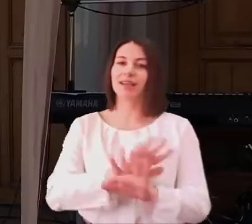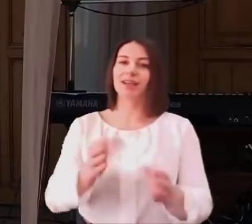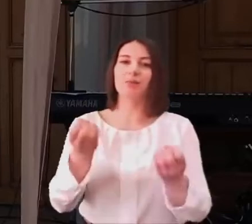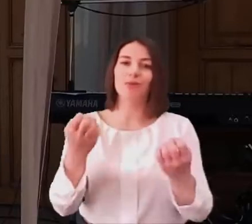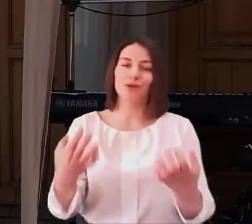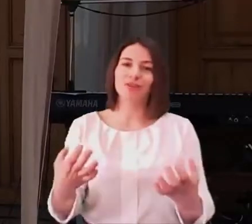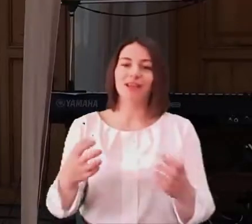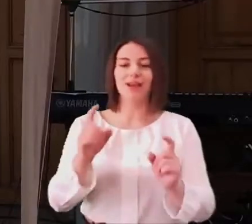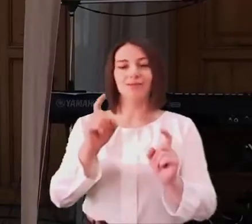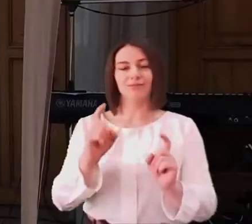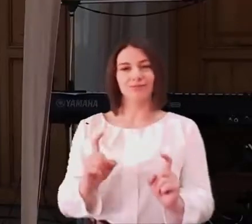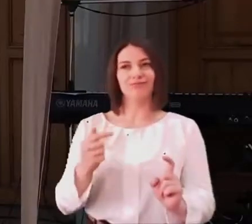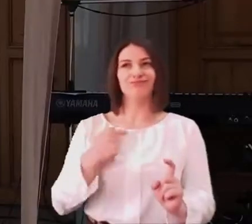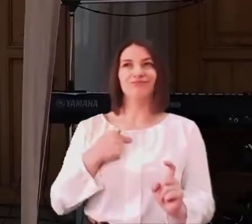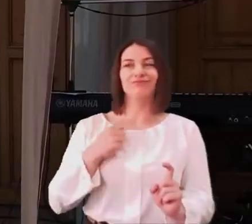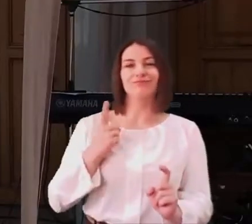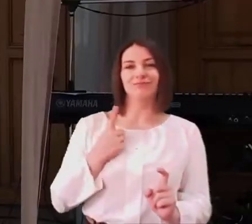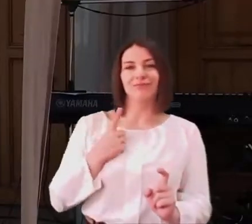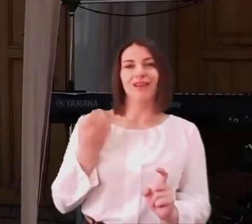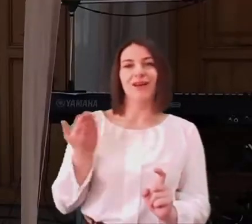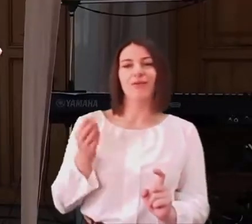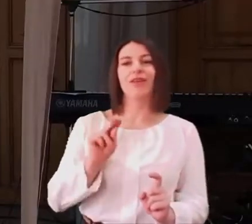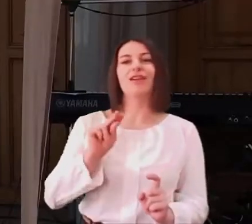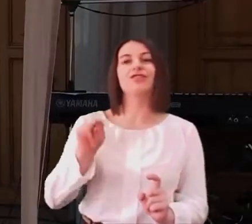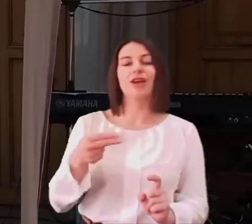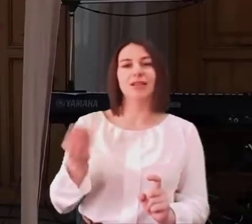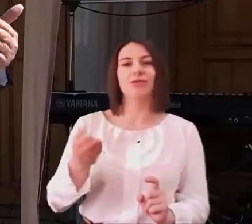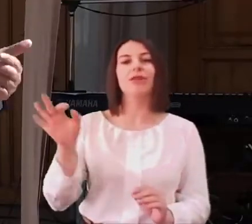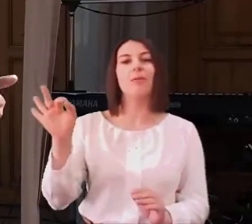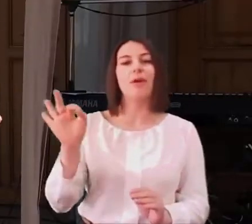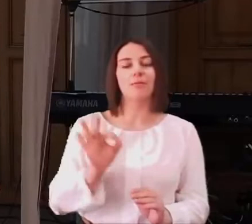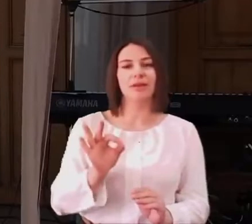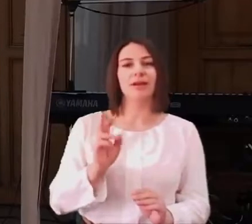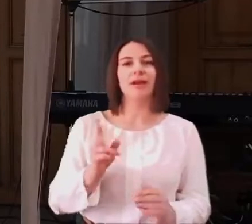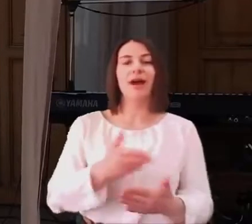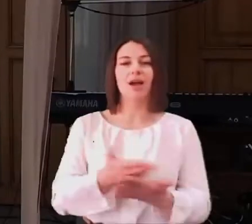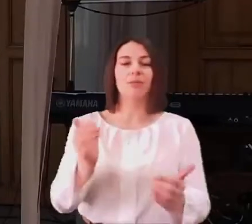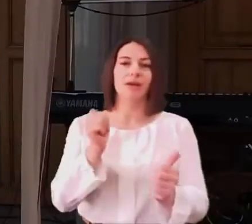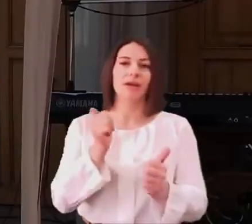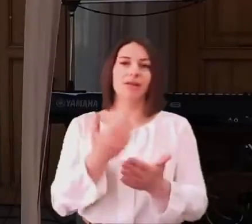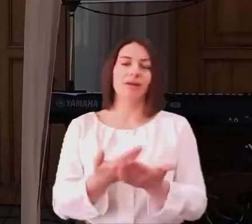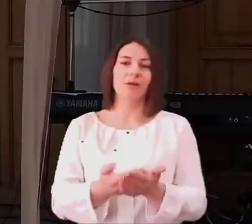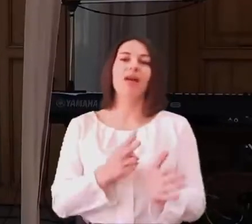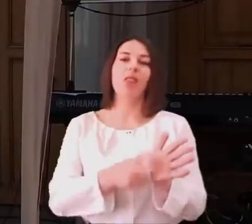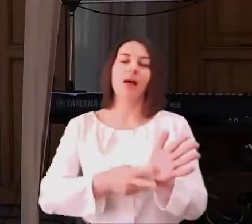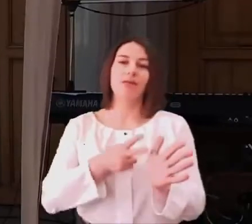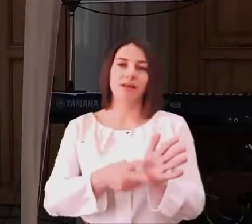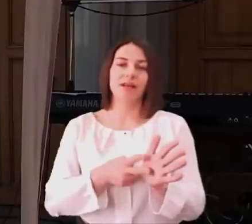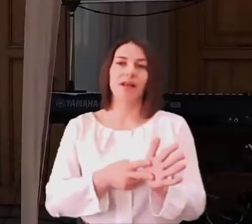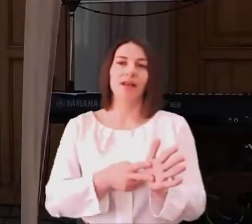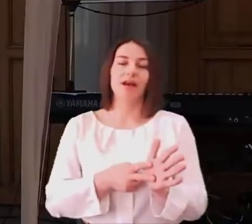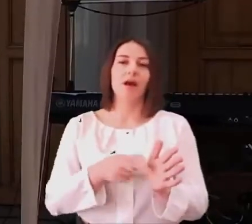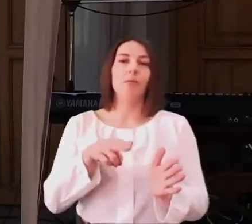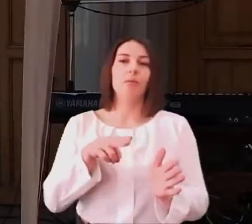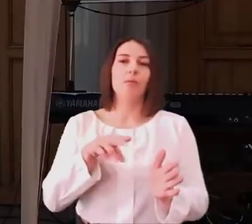и я вот сижу и жду какого-то часа, какого-то момента, как мы очень часто ждем там, на вокзале поезд или